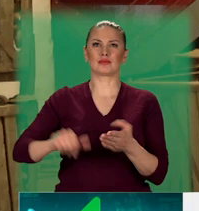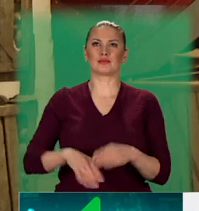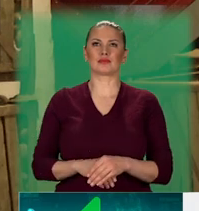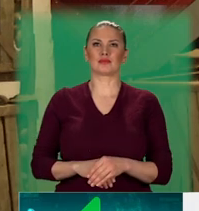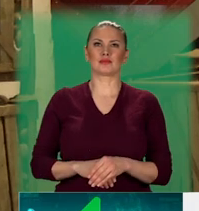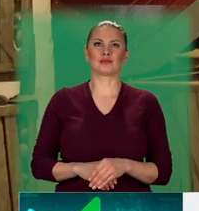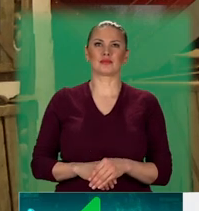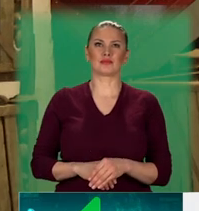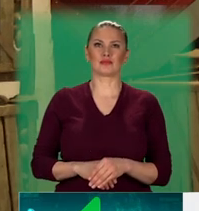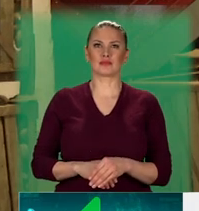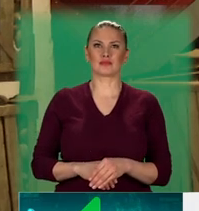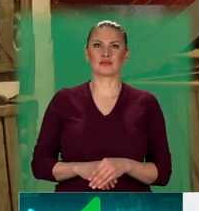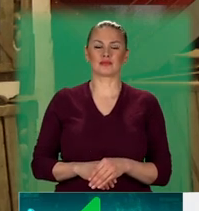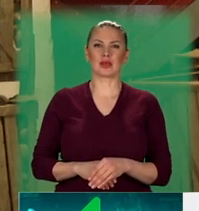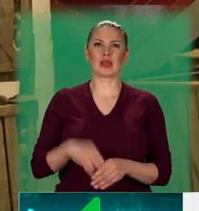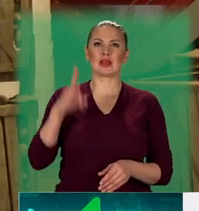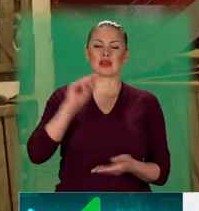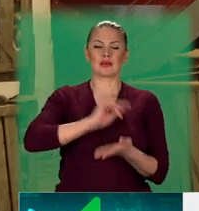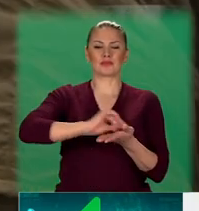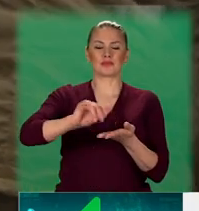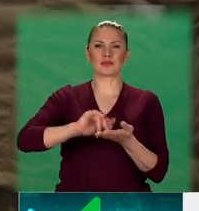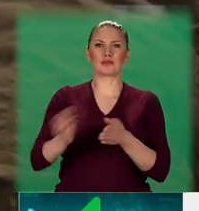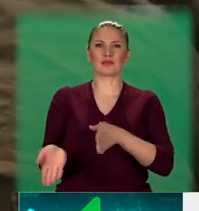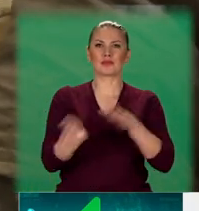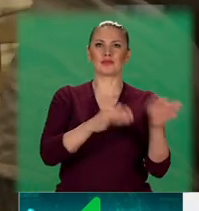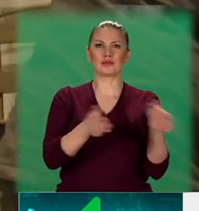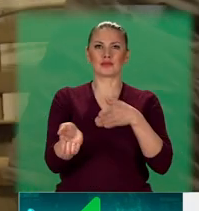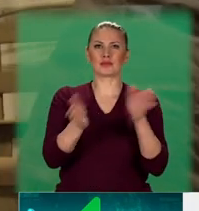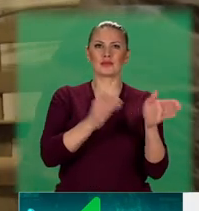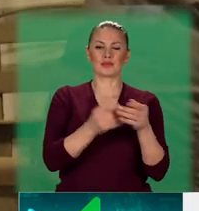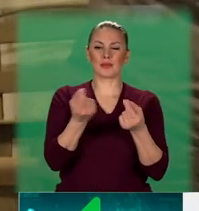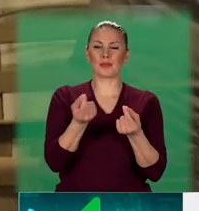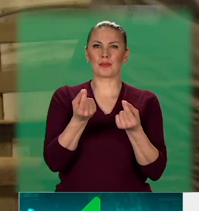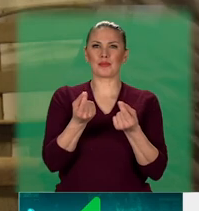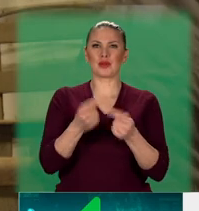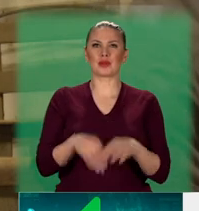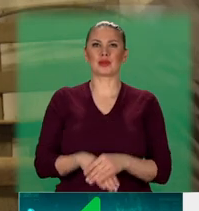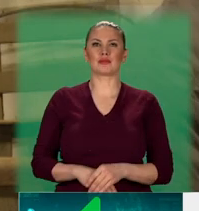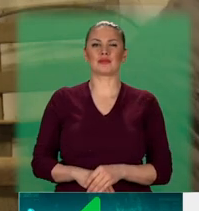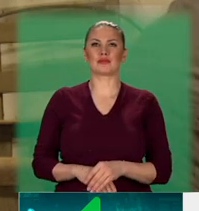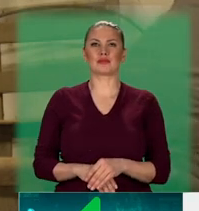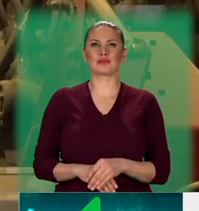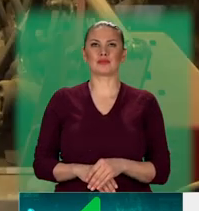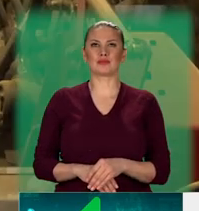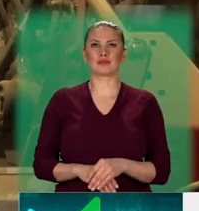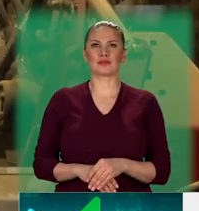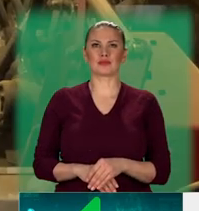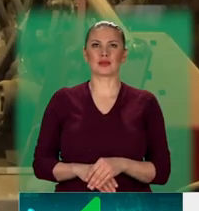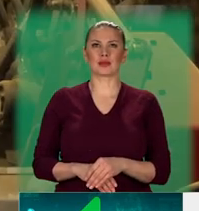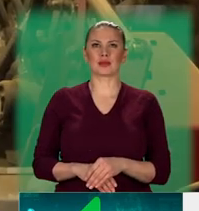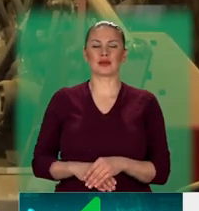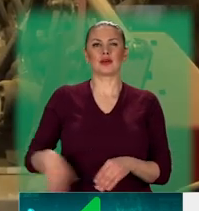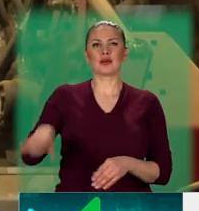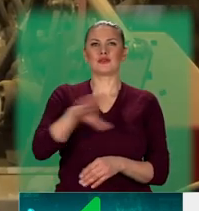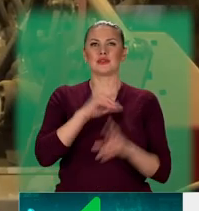основу идут мелкие плоды. Их сортируют на специальном аппарате. Крупные на продажу, остальные для разведения. Учитывая, что совхоз уже закупил удобрения,